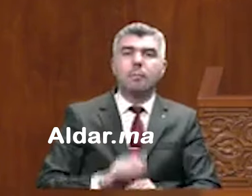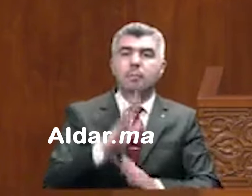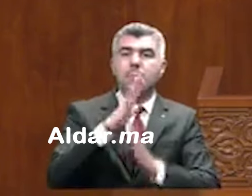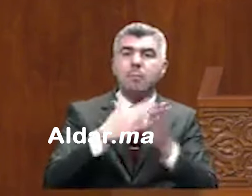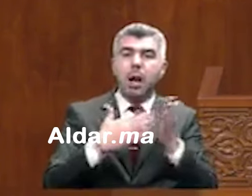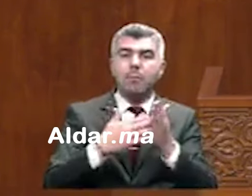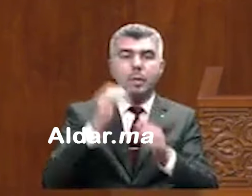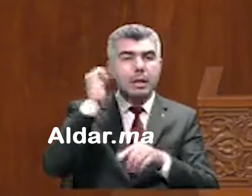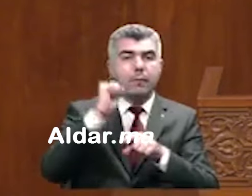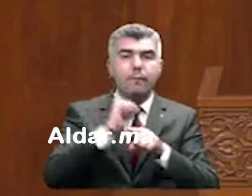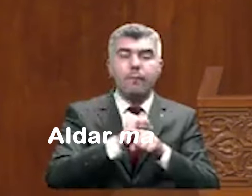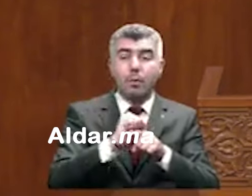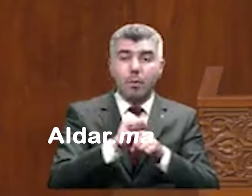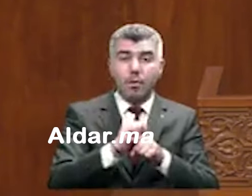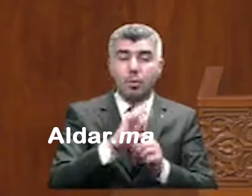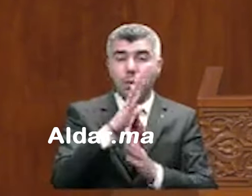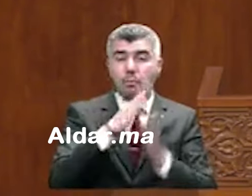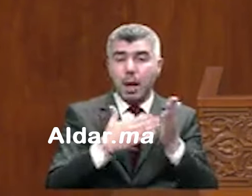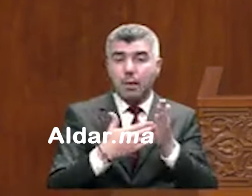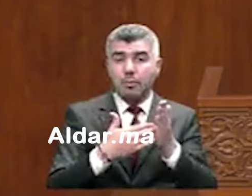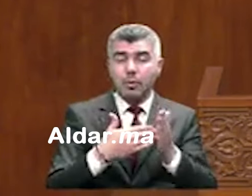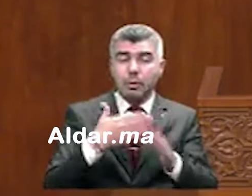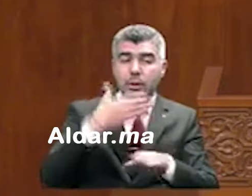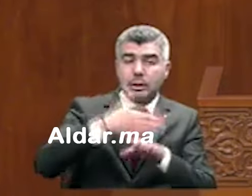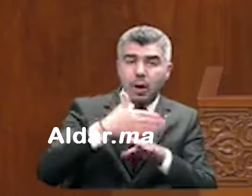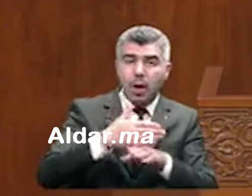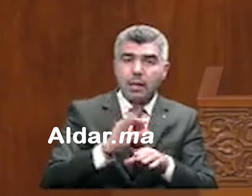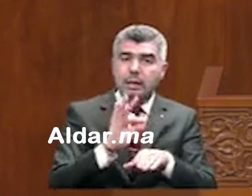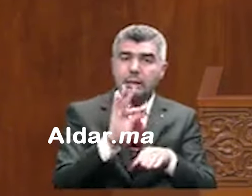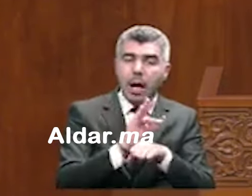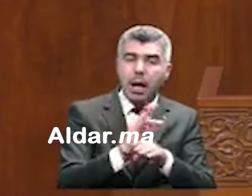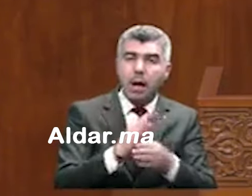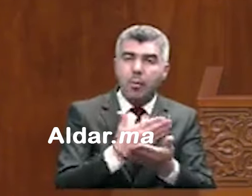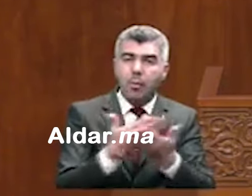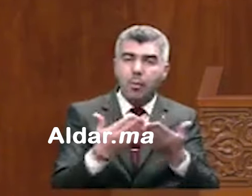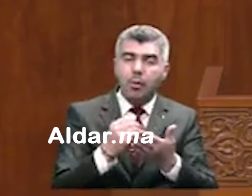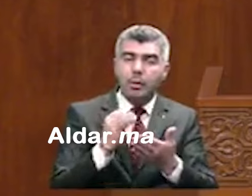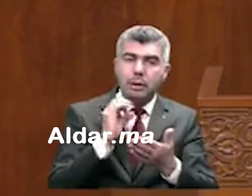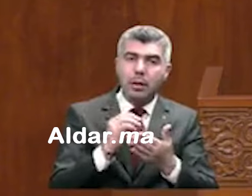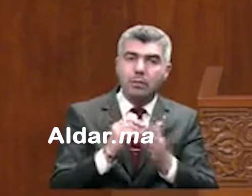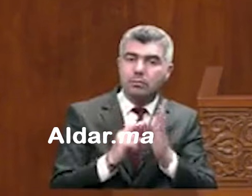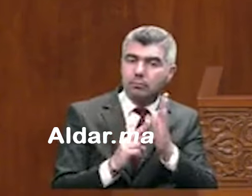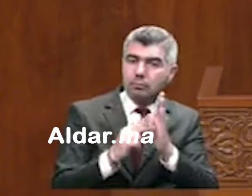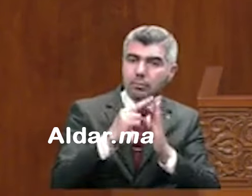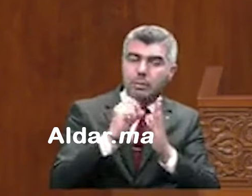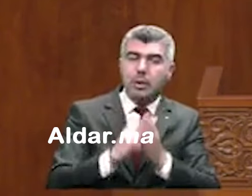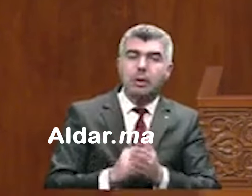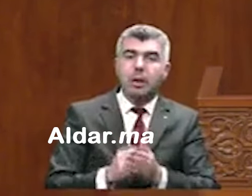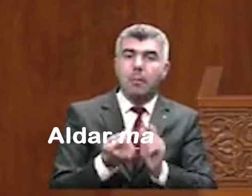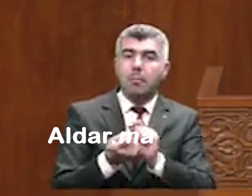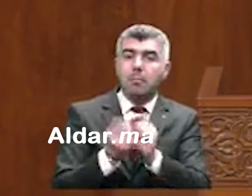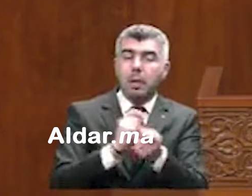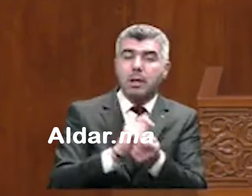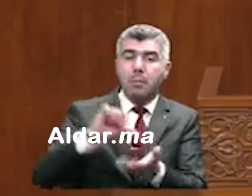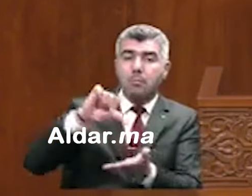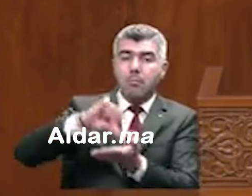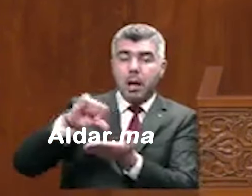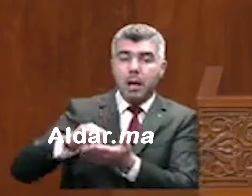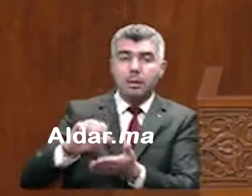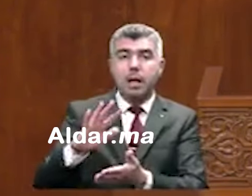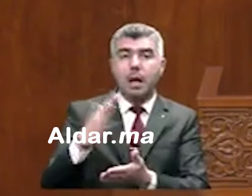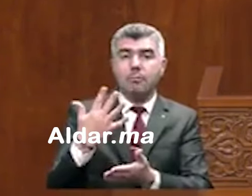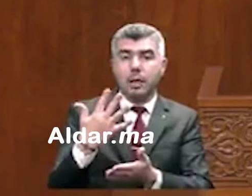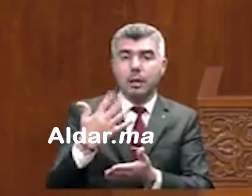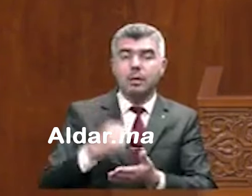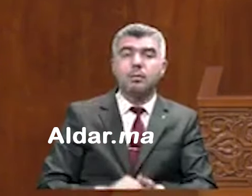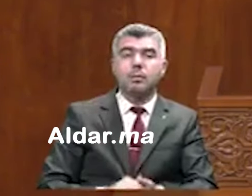السجناء برامج التكوين المهني وصل برنامج التكوين المهني مسيره التطور حيث انتقل عدد المراكز من خمس مراكز